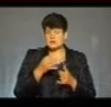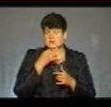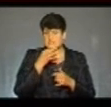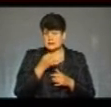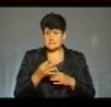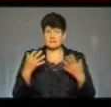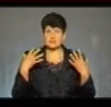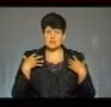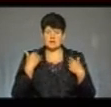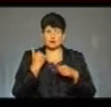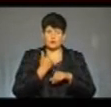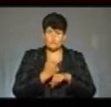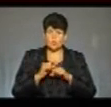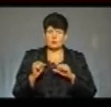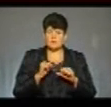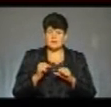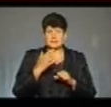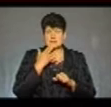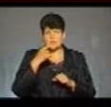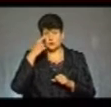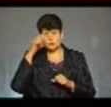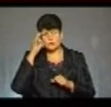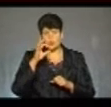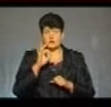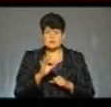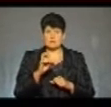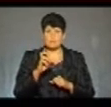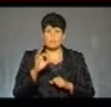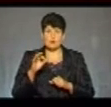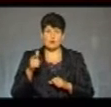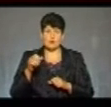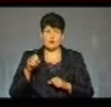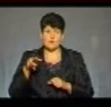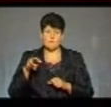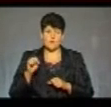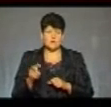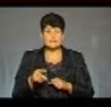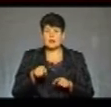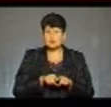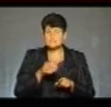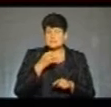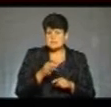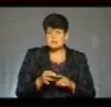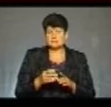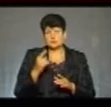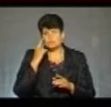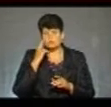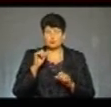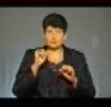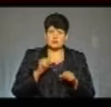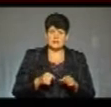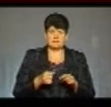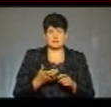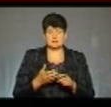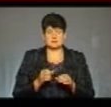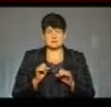брифінгу начальник головного управління Нацполіції в області Олександр Богомол. А також він висунув версії щодо можливих серійних замахів.